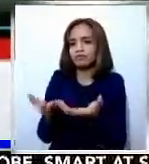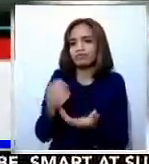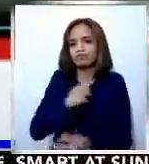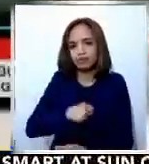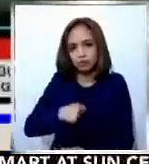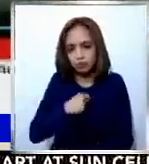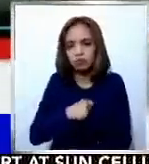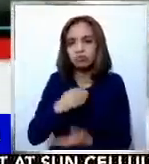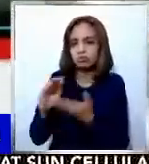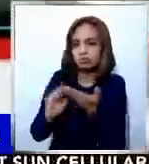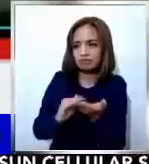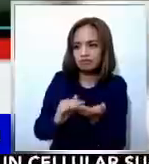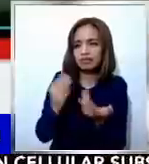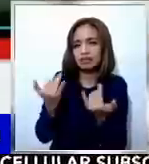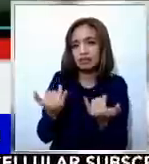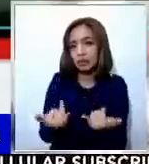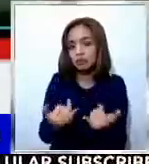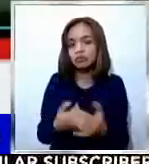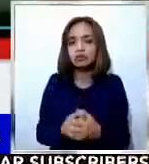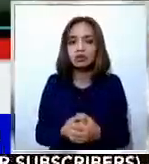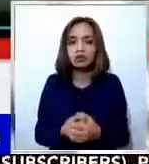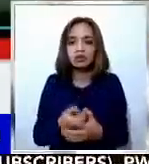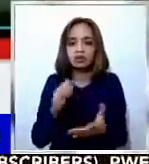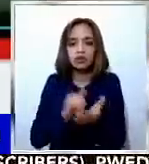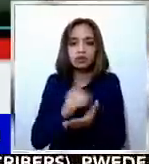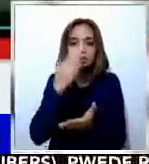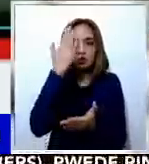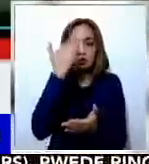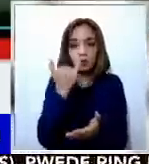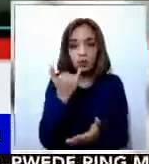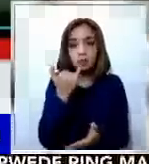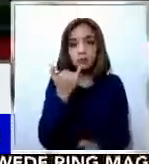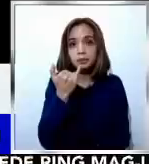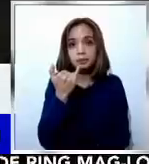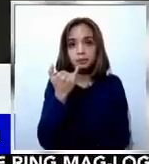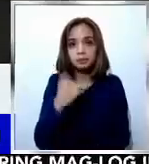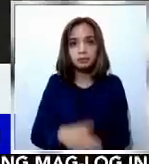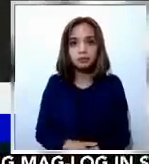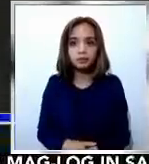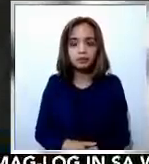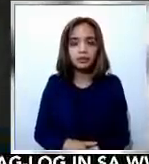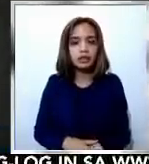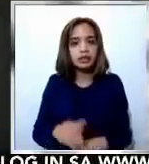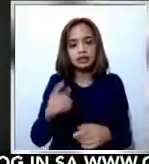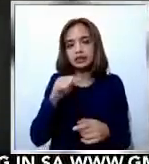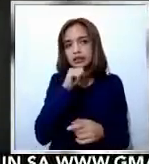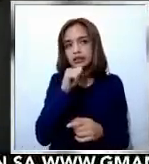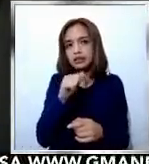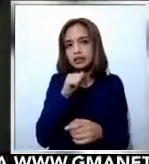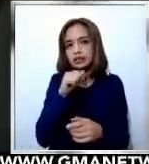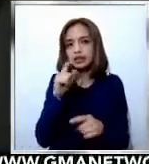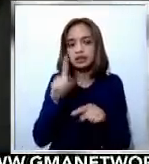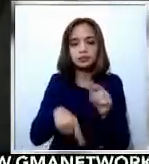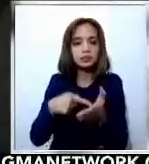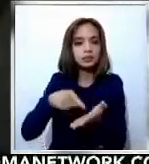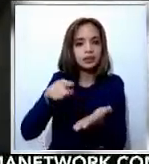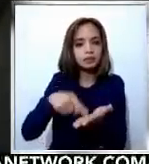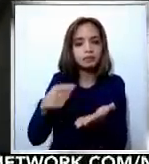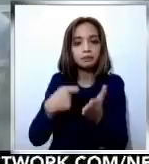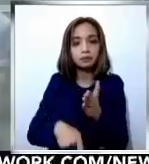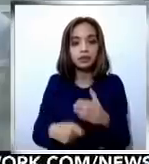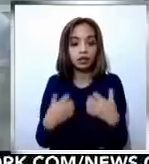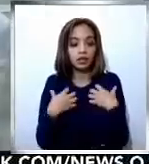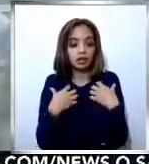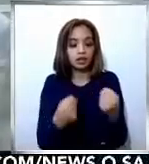pandemic. That's why they were not able to the right taxes. Ang mga medical supplies na sinuplay ng Tiger Phil sa